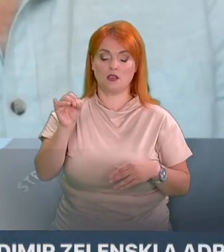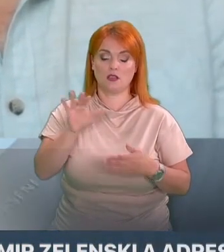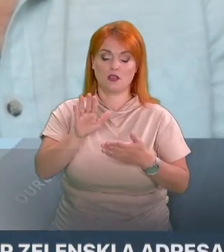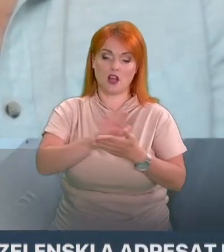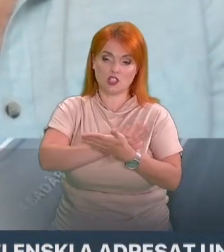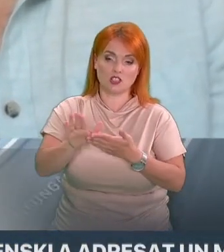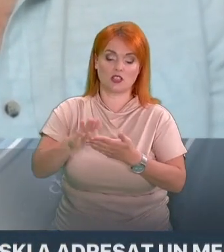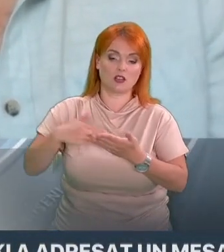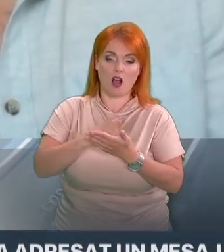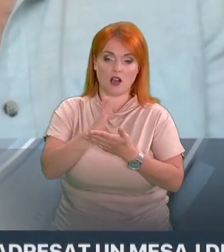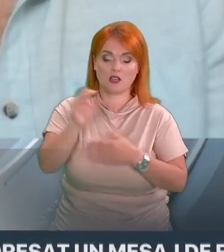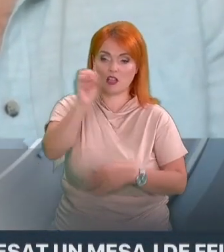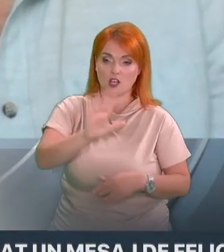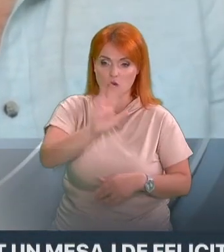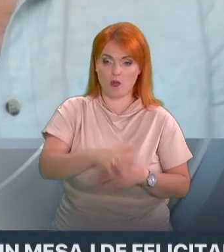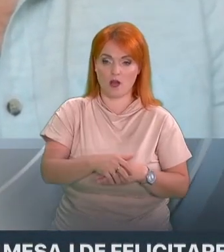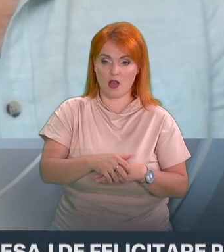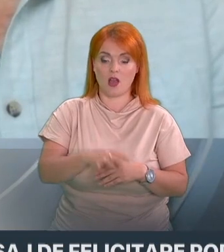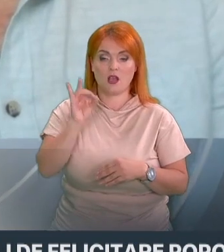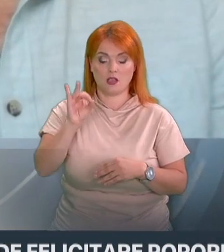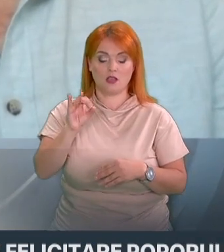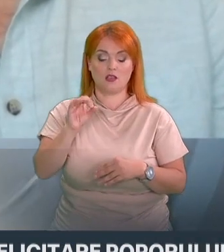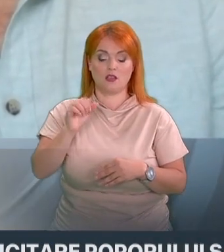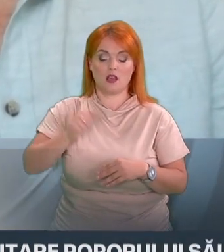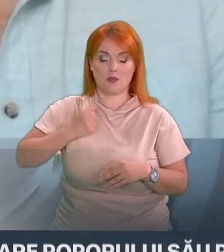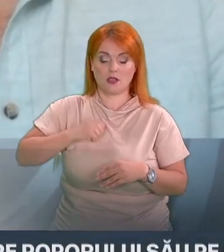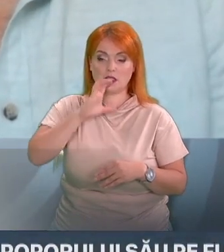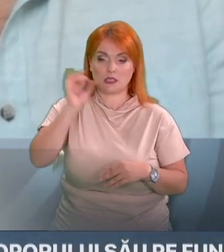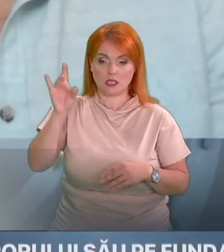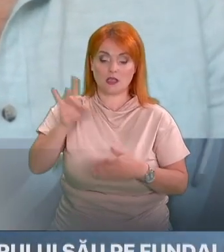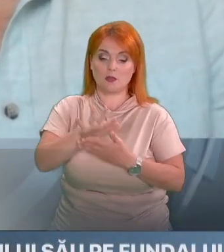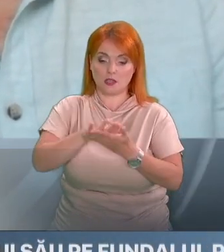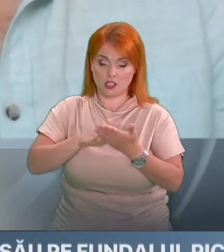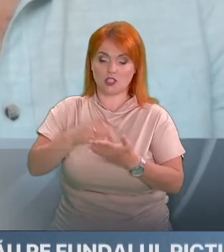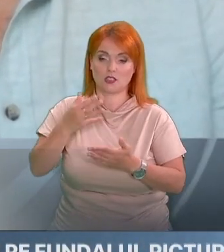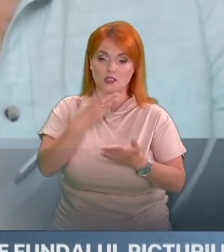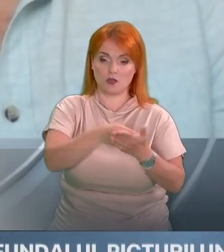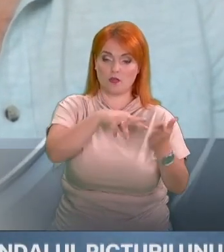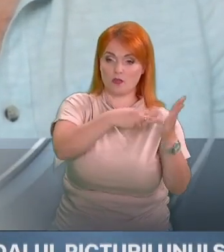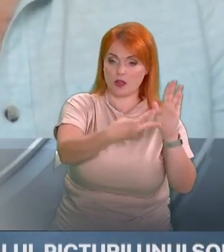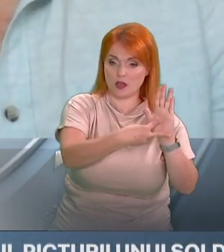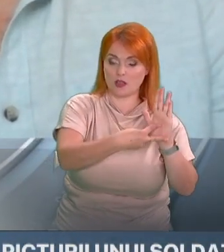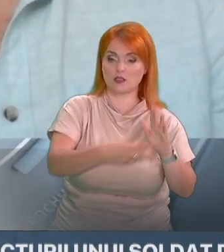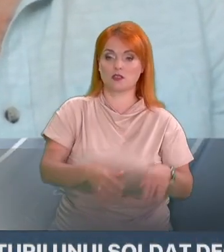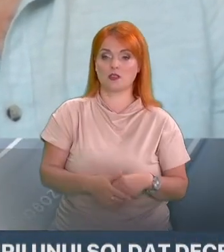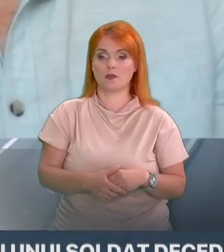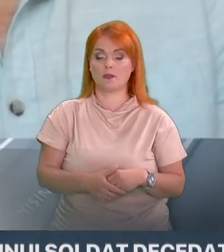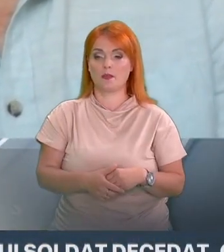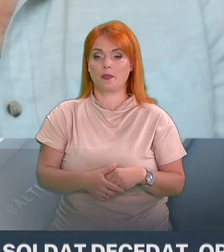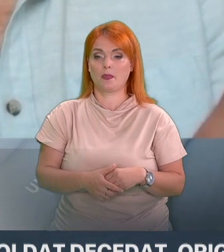și Uniunea Sovietică va continua în serie, deci va recidiva în serie, ceva mai târziu va fi pus în